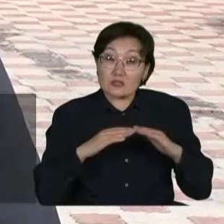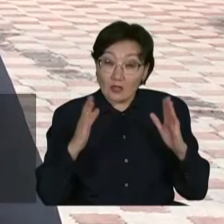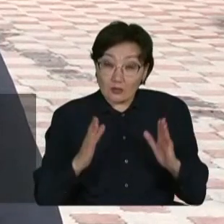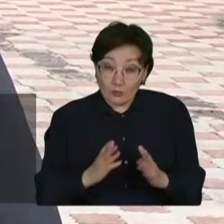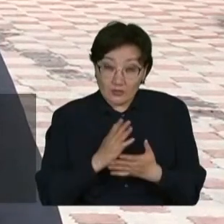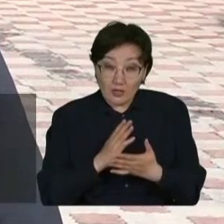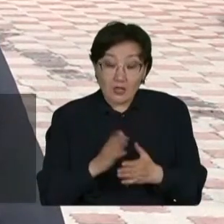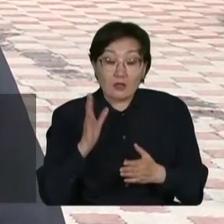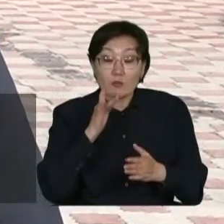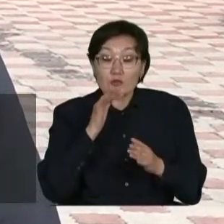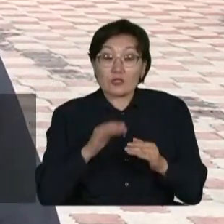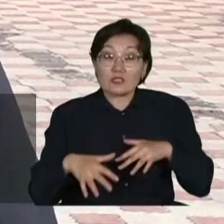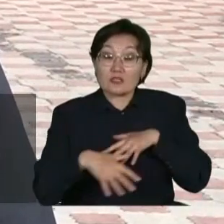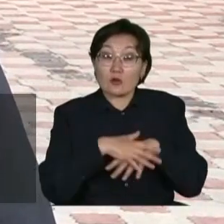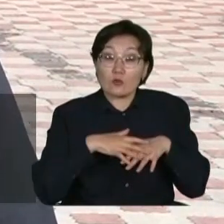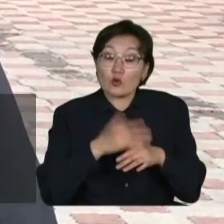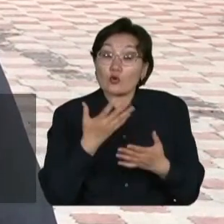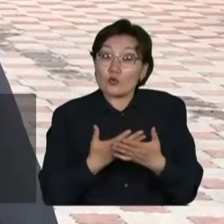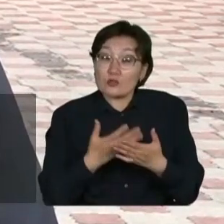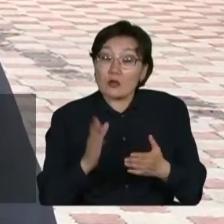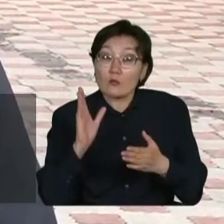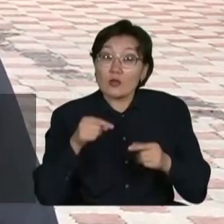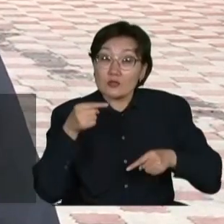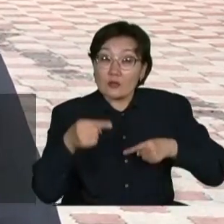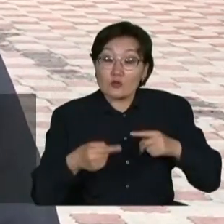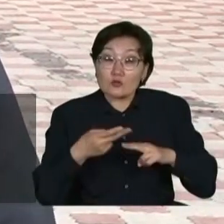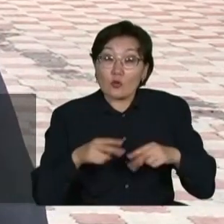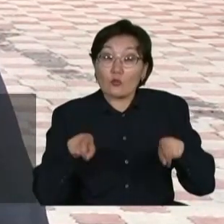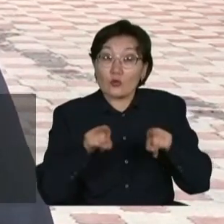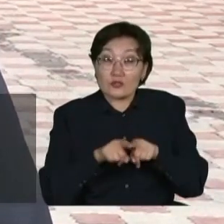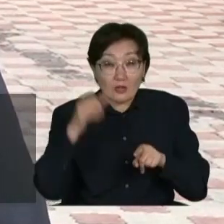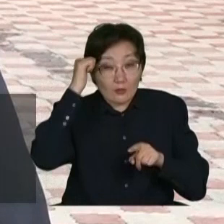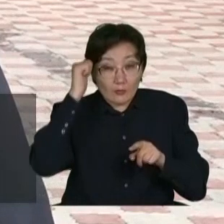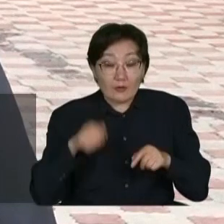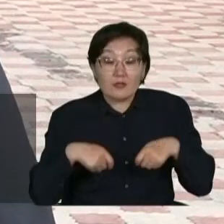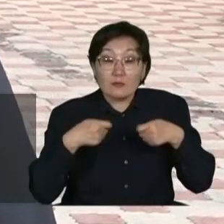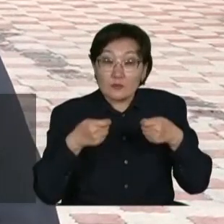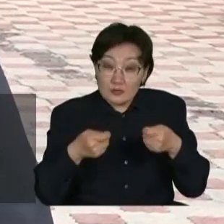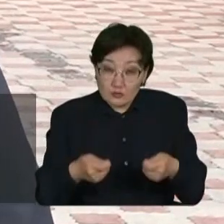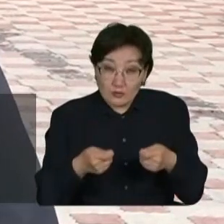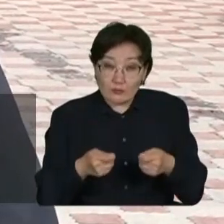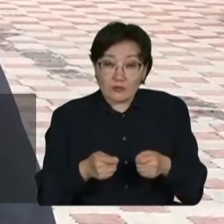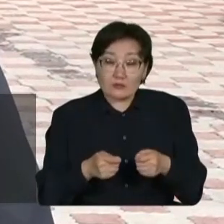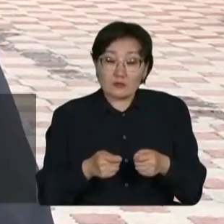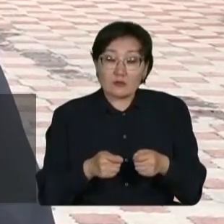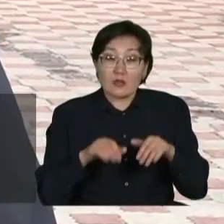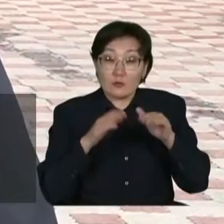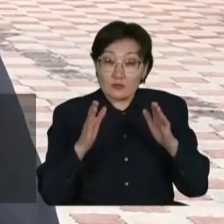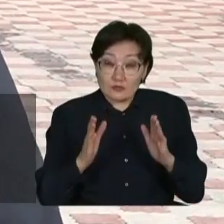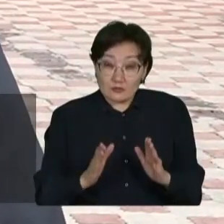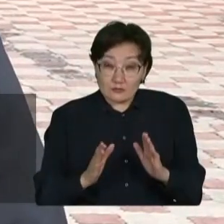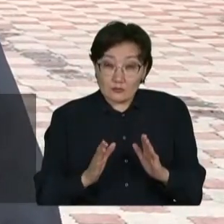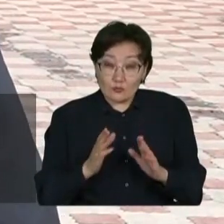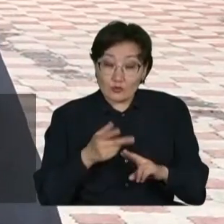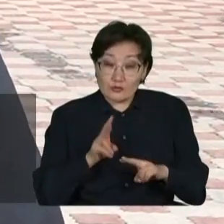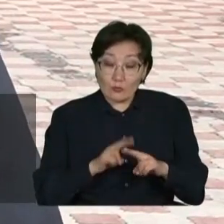уақытта халыққа насихат ету, болашақ ұрпаққа сол қалпында жеткізудің бірде бір нысан ретінде